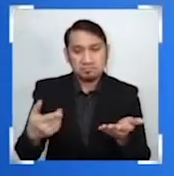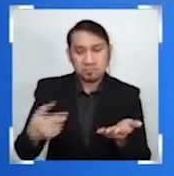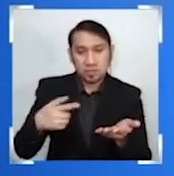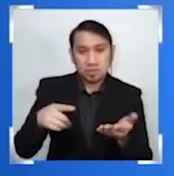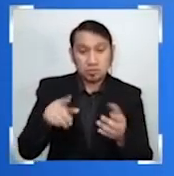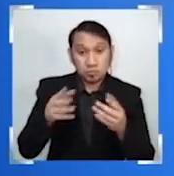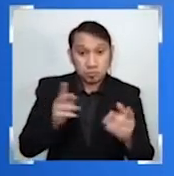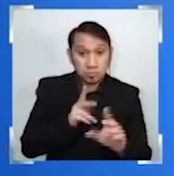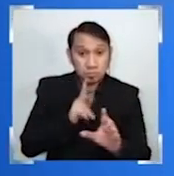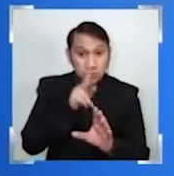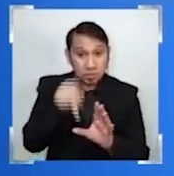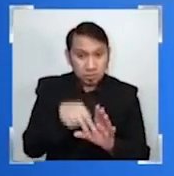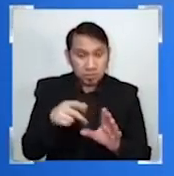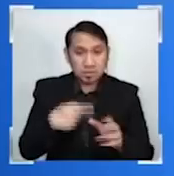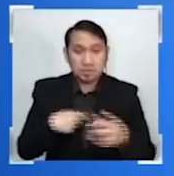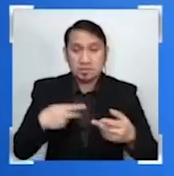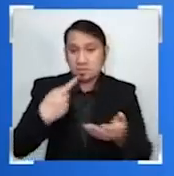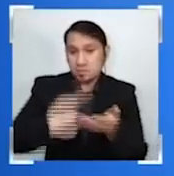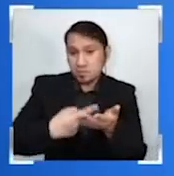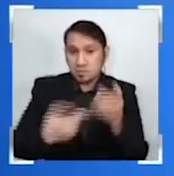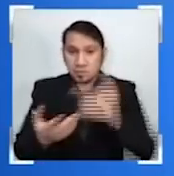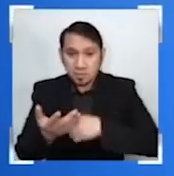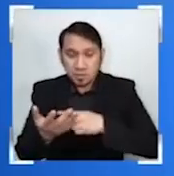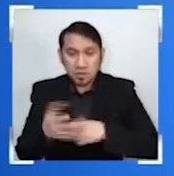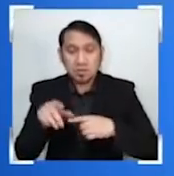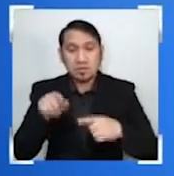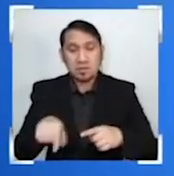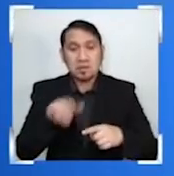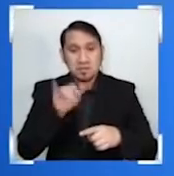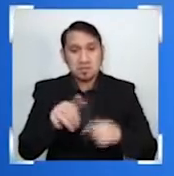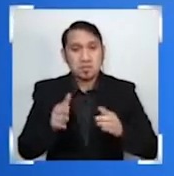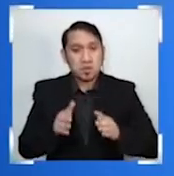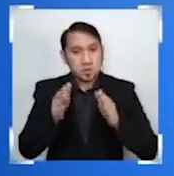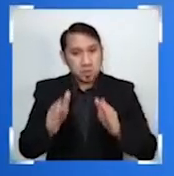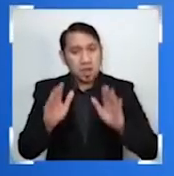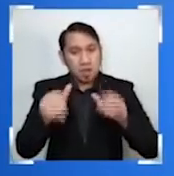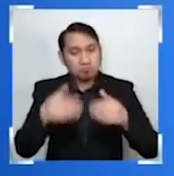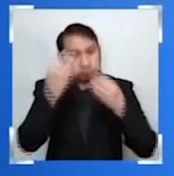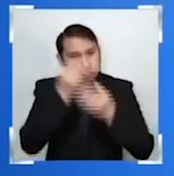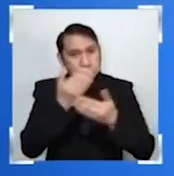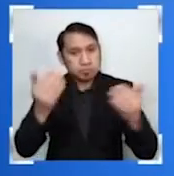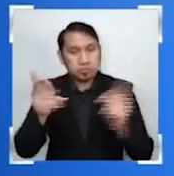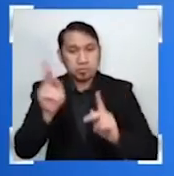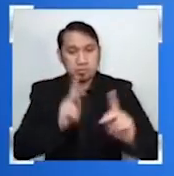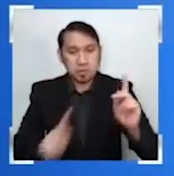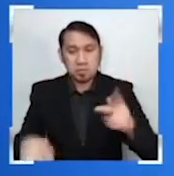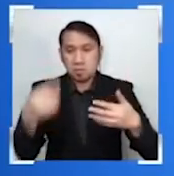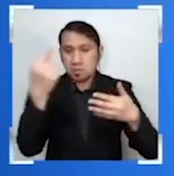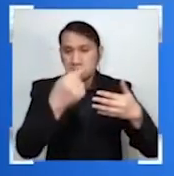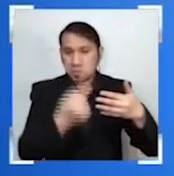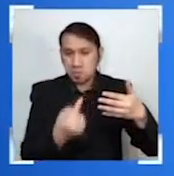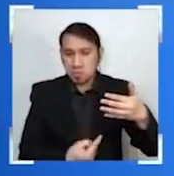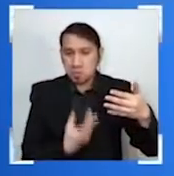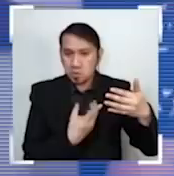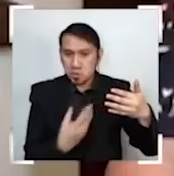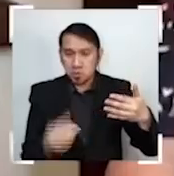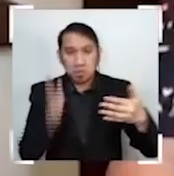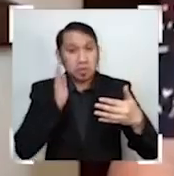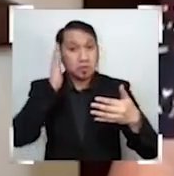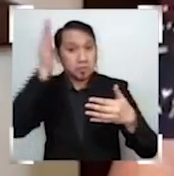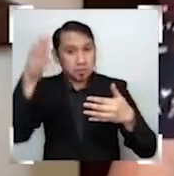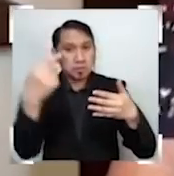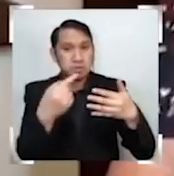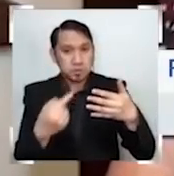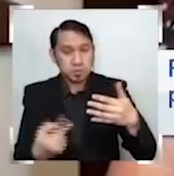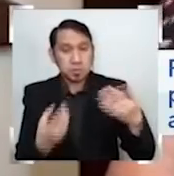Magiging daan daw ito para malaman ng publiko ang kanilang plataforma, pati na mga nagawa at mga gagawin pa para sa mga Pilipino.